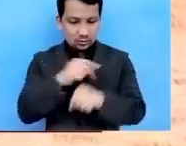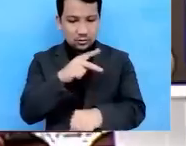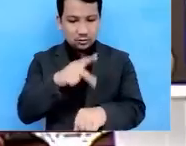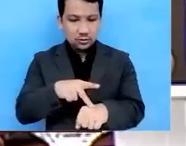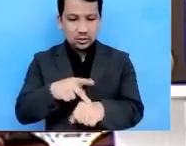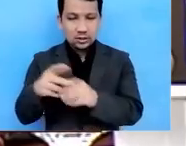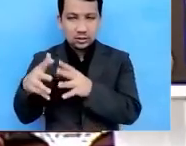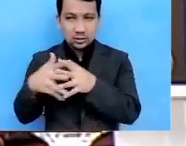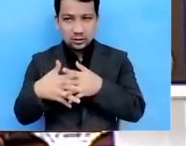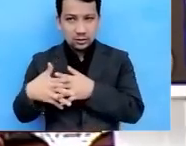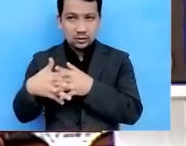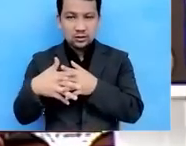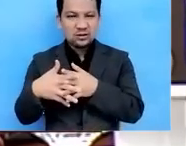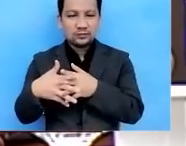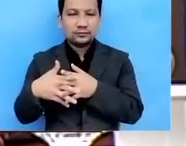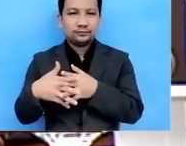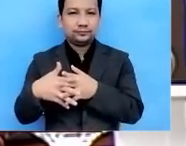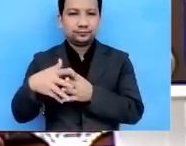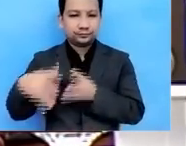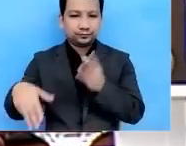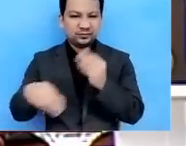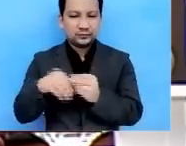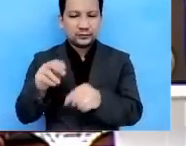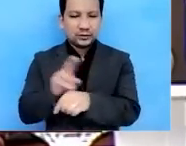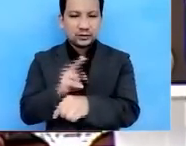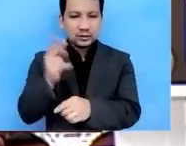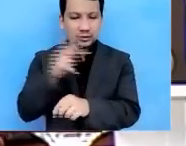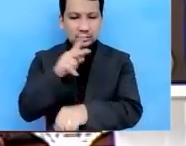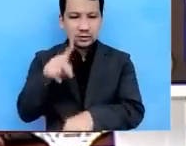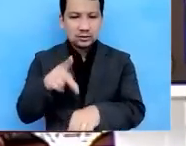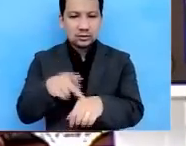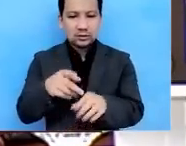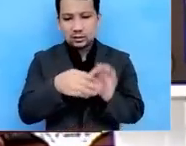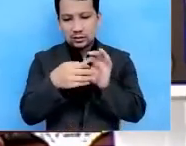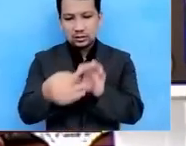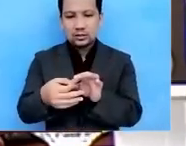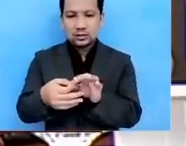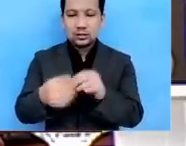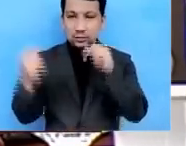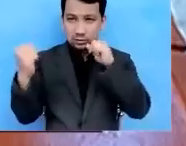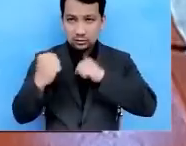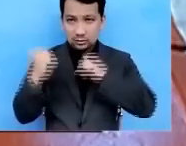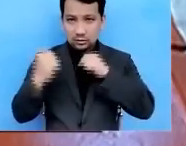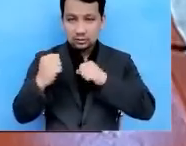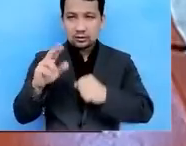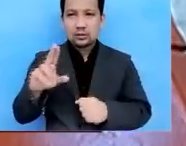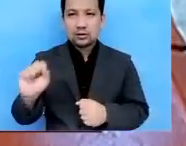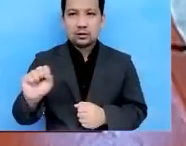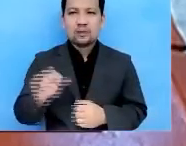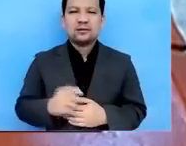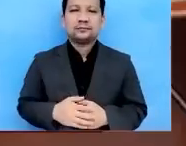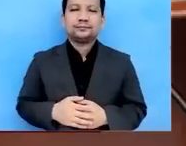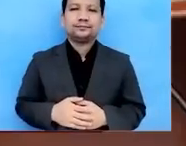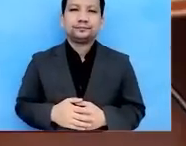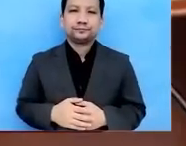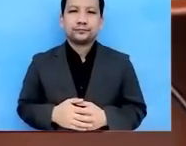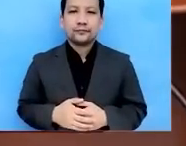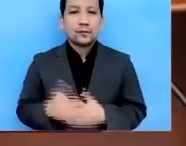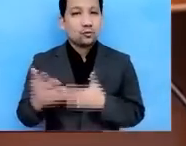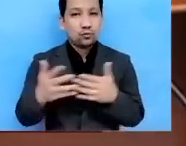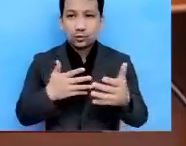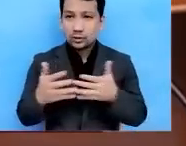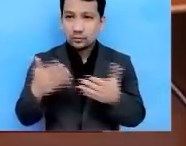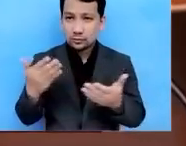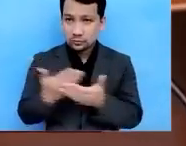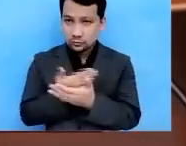is mainly for the use of the Philippines and in connection with our treaty with the United States. So whatever new